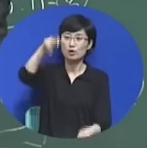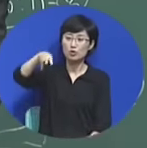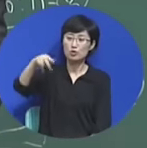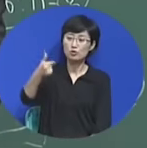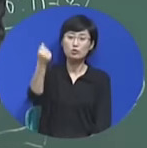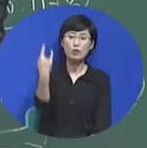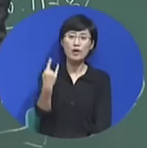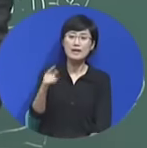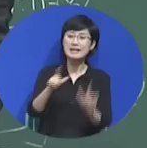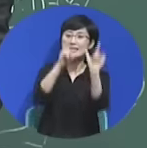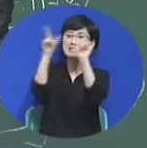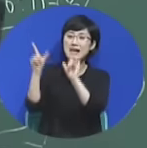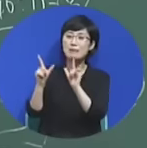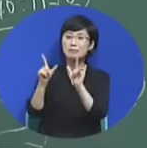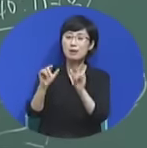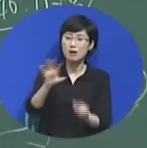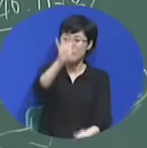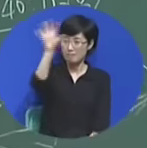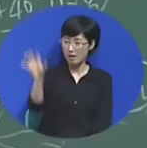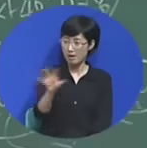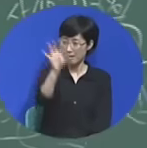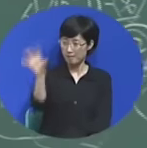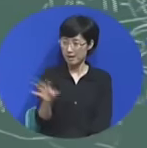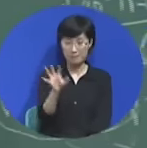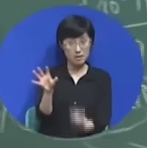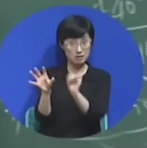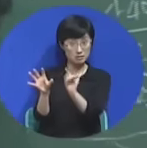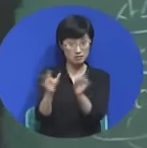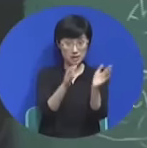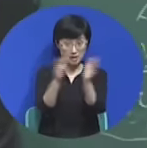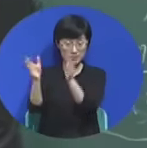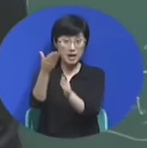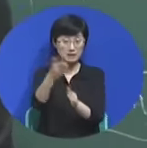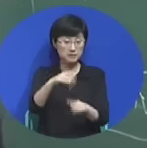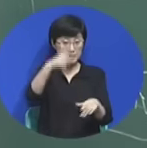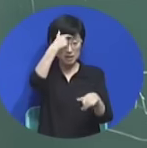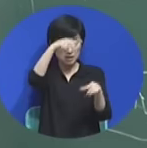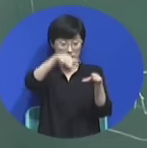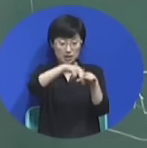佛教呢是用圆形来描绘。 복음 가진 자의 기독교의 세계관은 직선입니다.